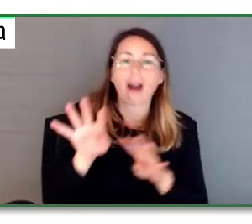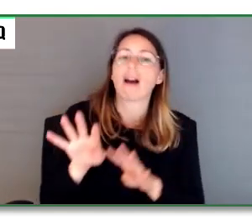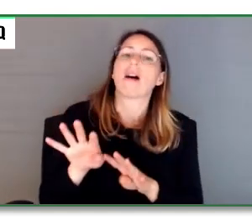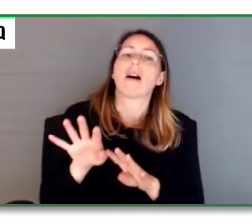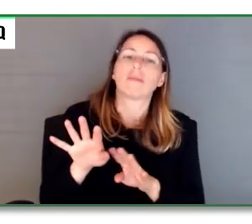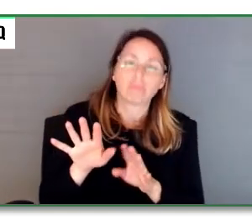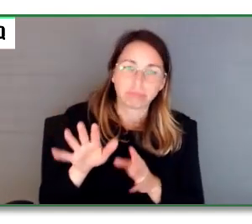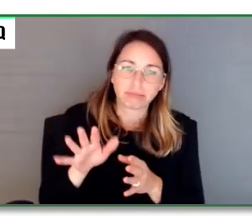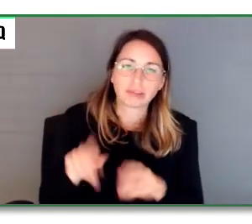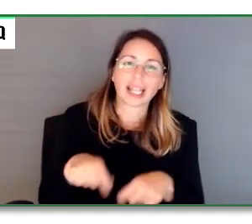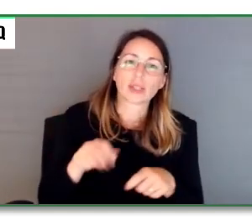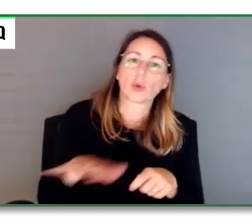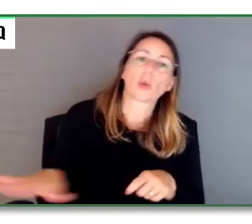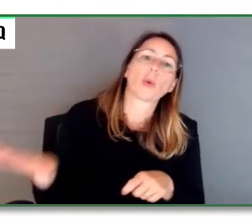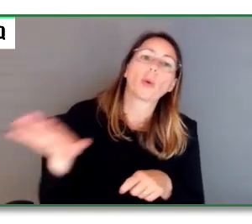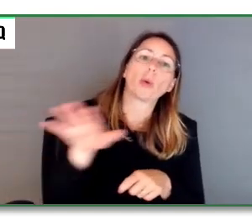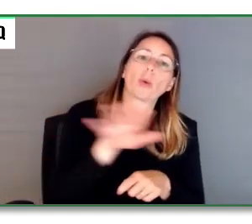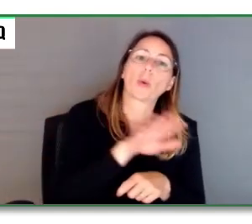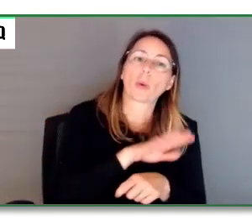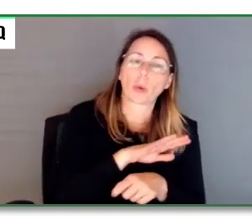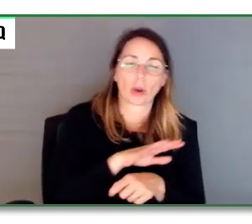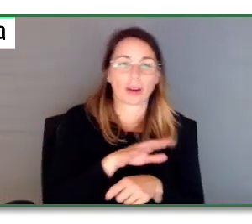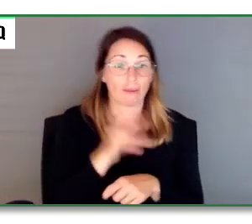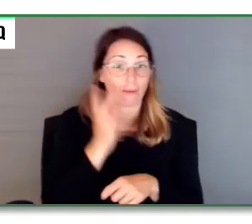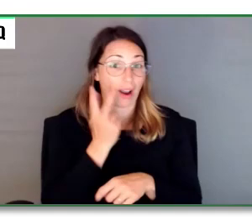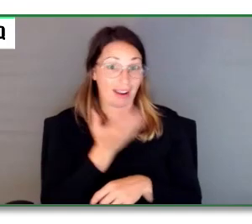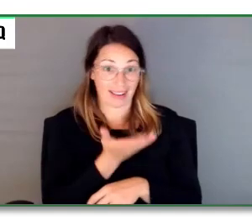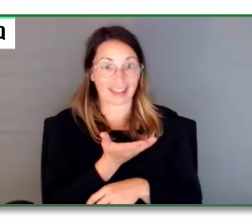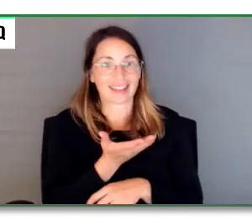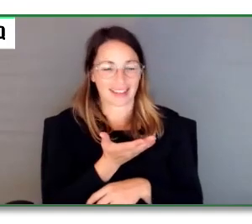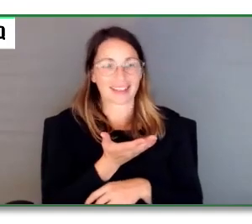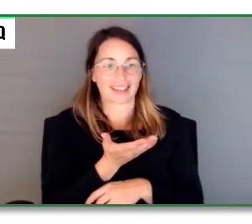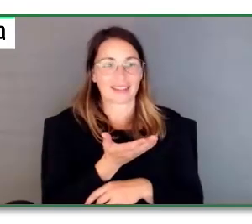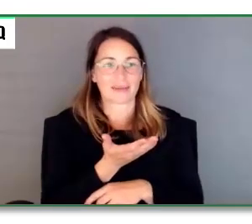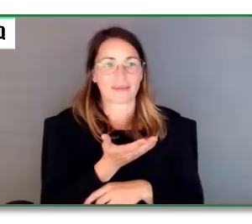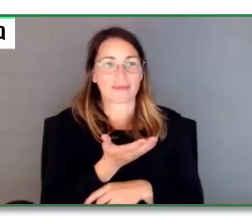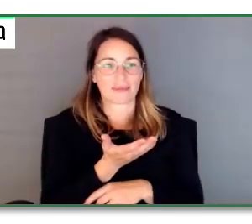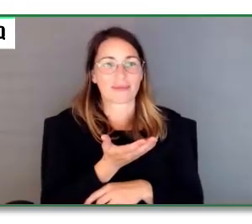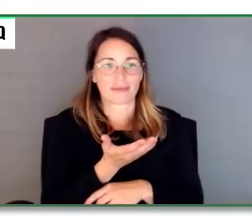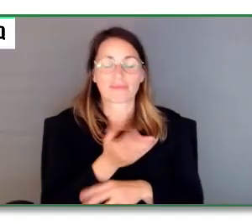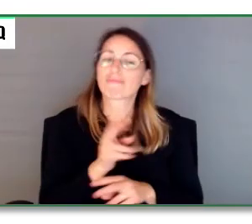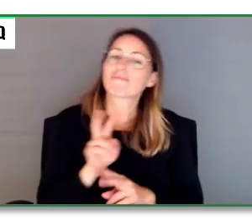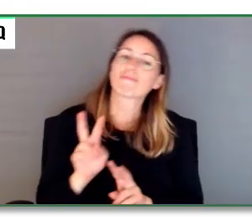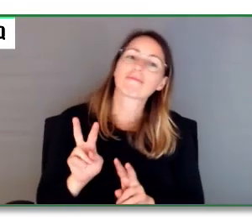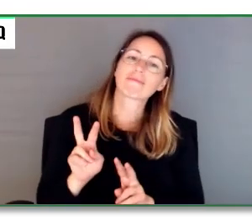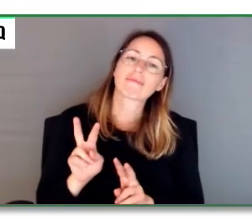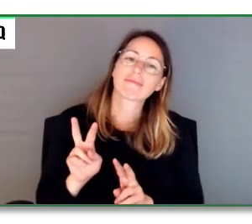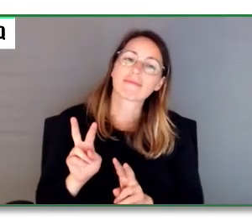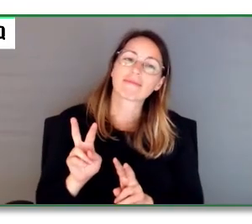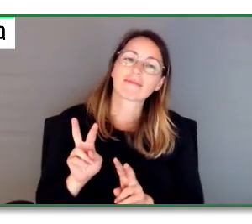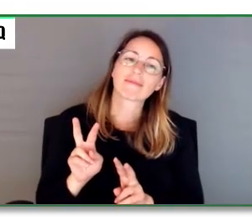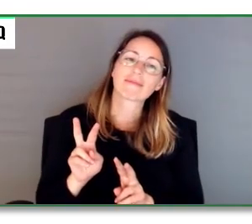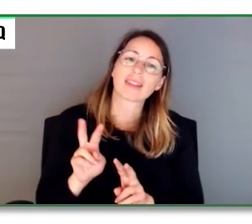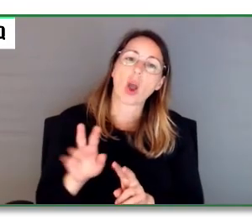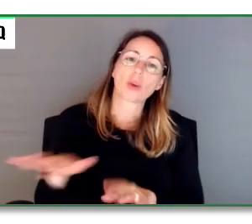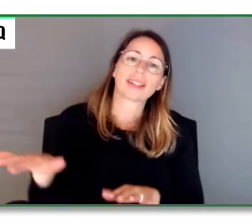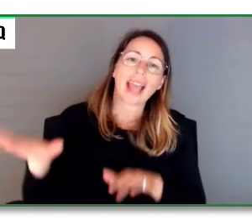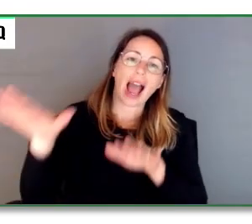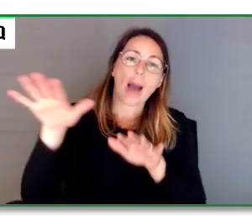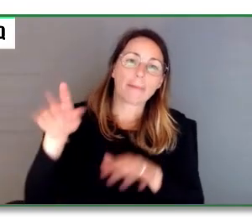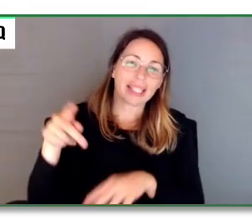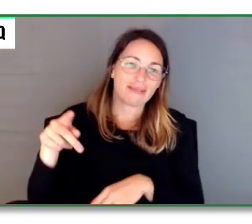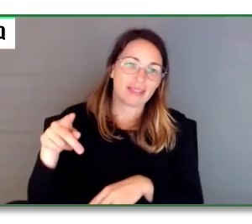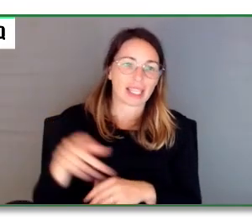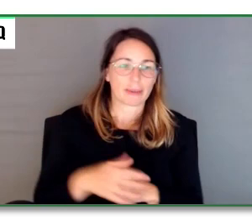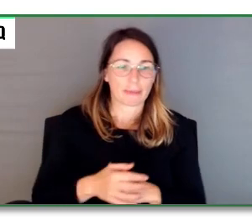nature. On le voit ici, qui contemple l'océan Pacifique. Vous pouvez